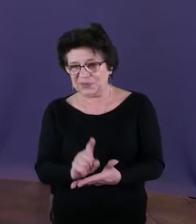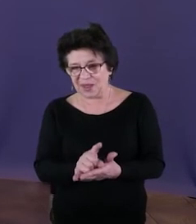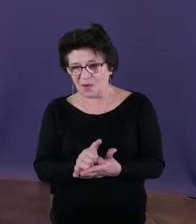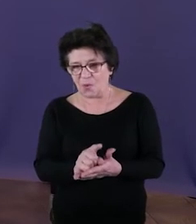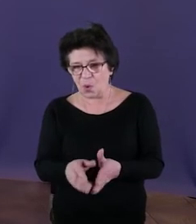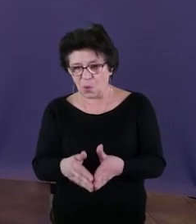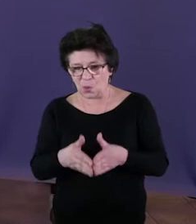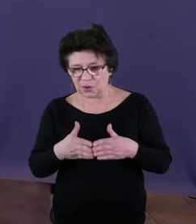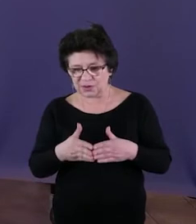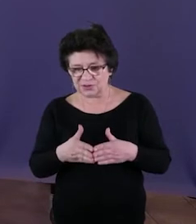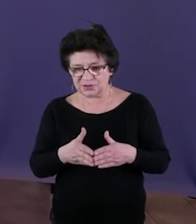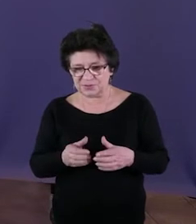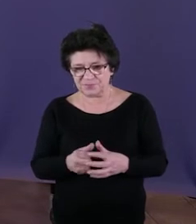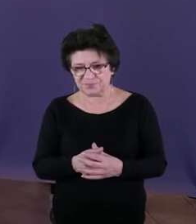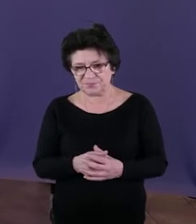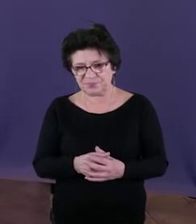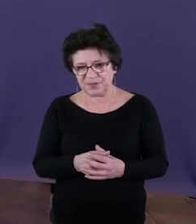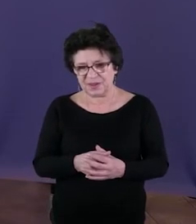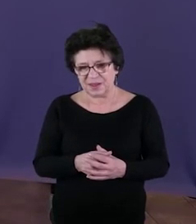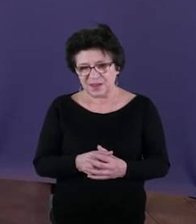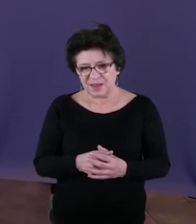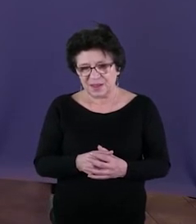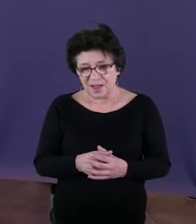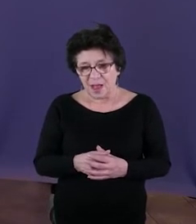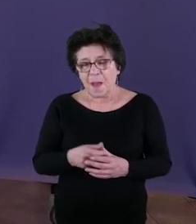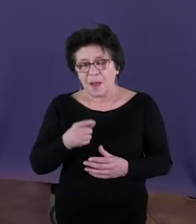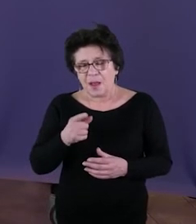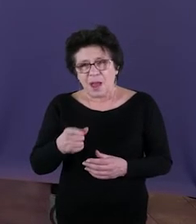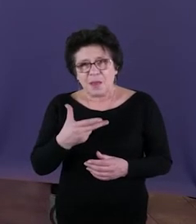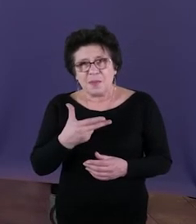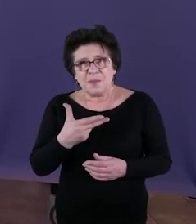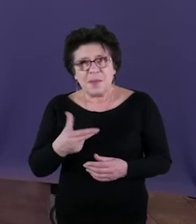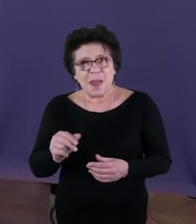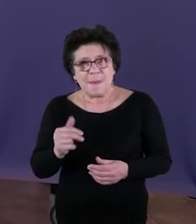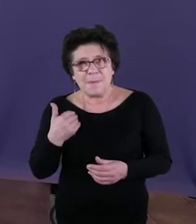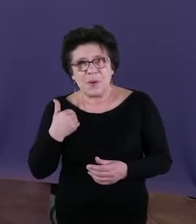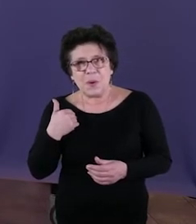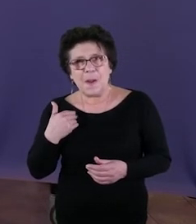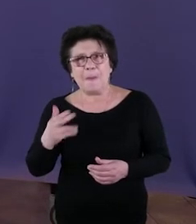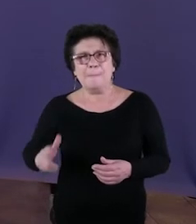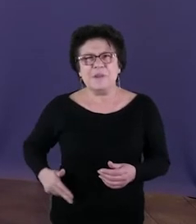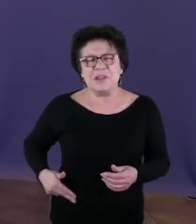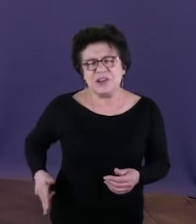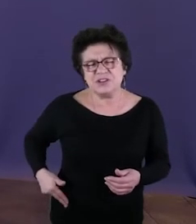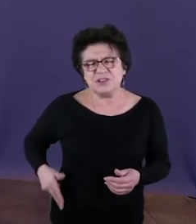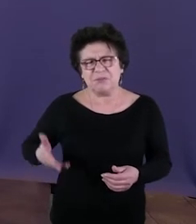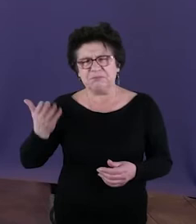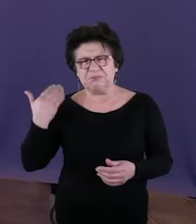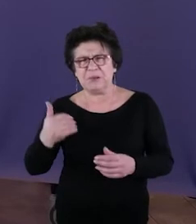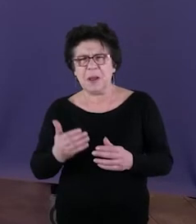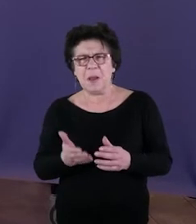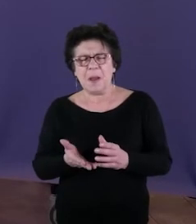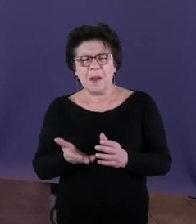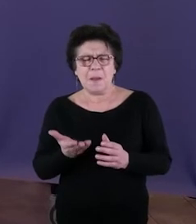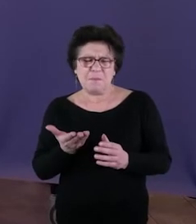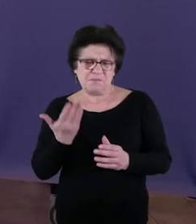nie był objęty takim programem ministerialnym gdzie Ministerstwo przedwojenne